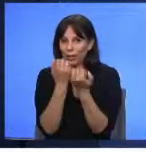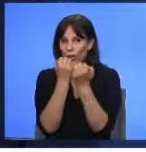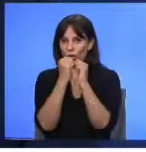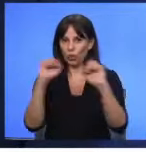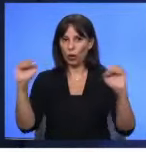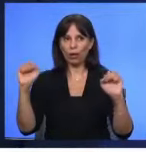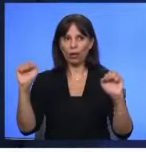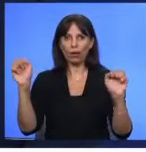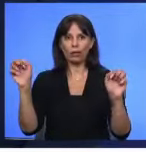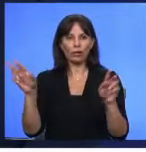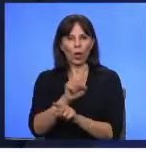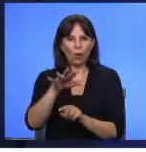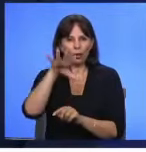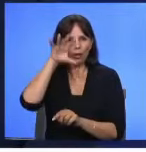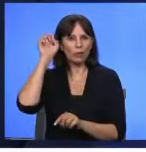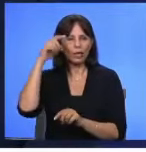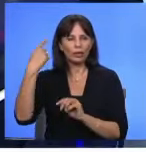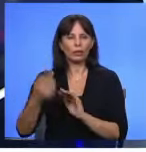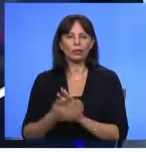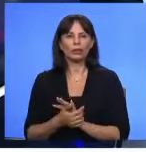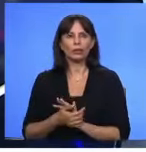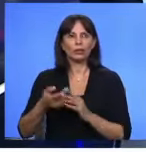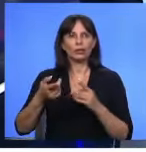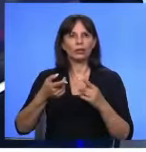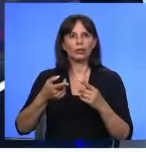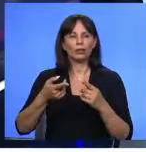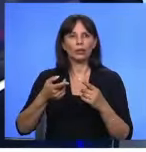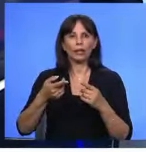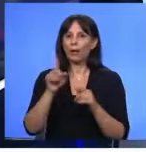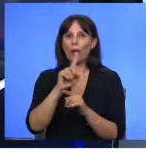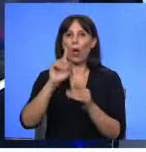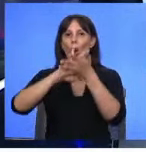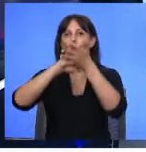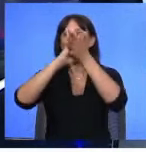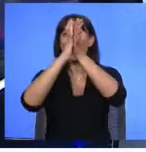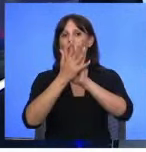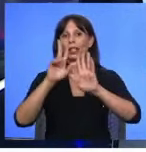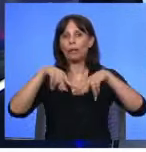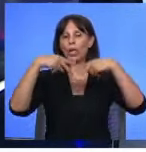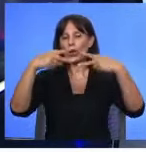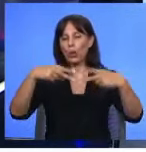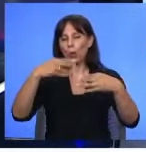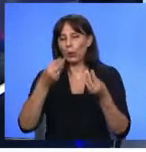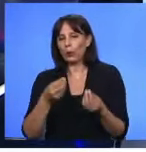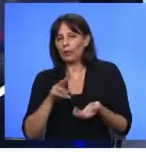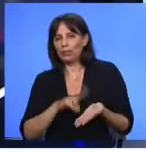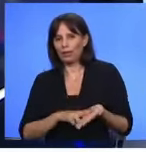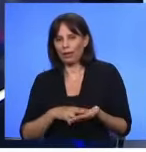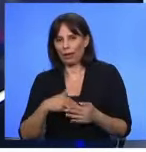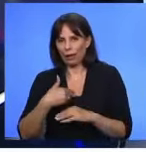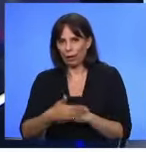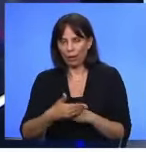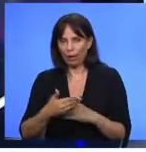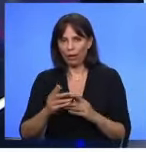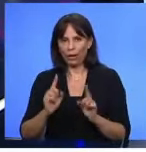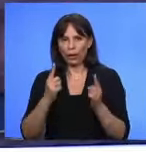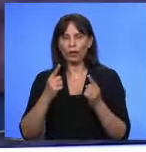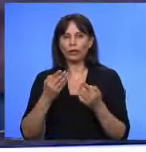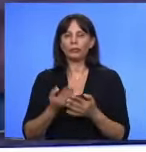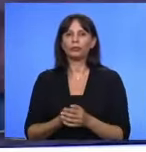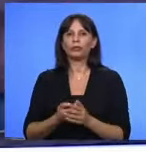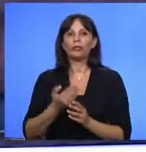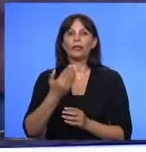פעם אחר פעם. אנחנו לא סתם עוצרים אנשים. הם לא הופכים פתאום להיות צדיקים אחרי השחרור. זה האירוע. זה הסיפור. הישראלים